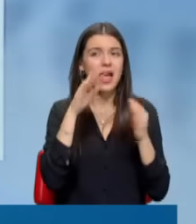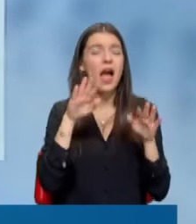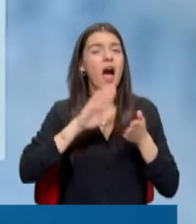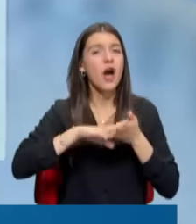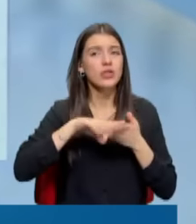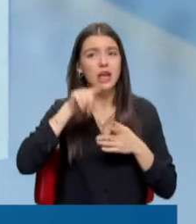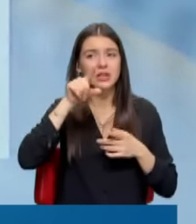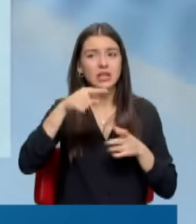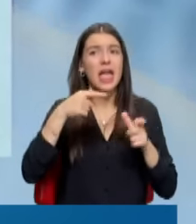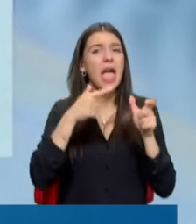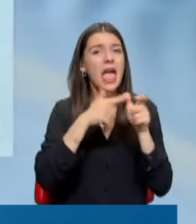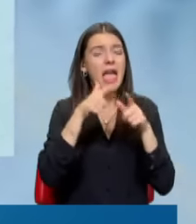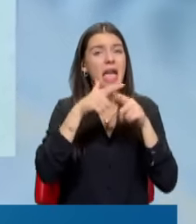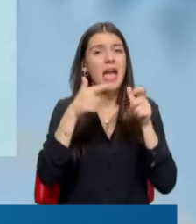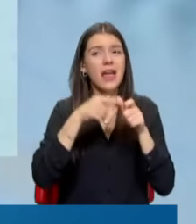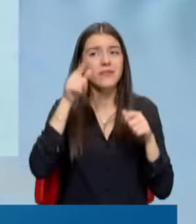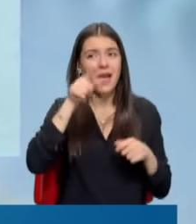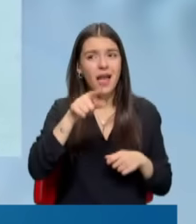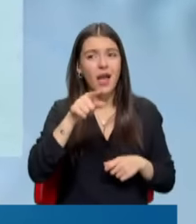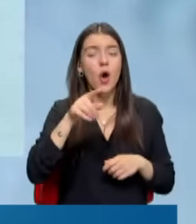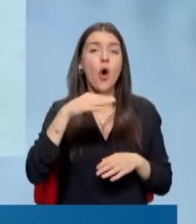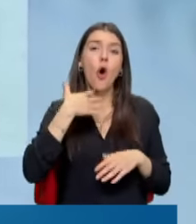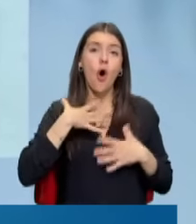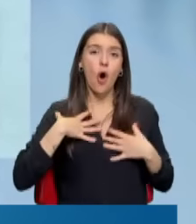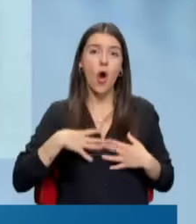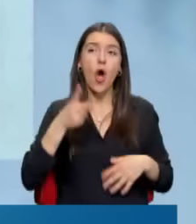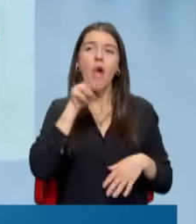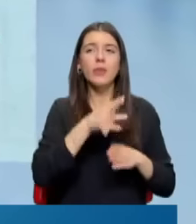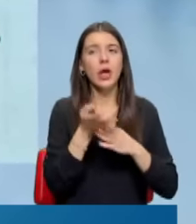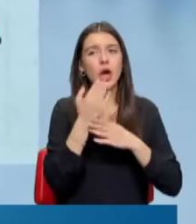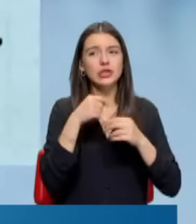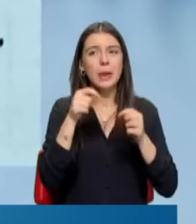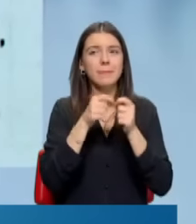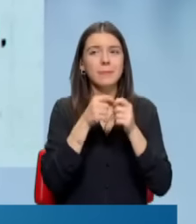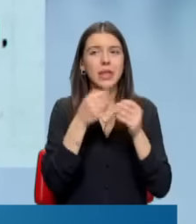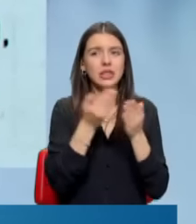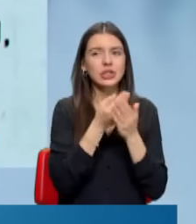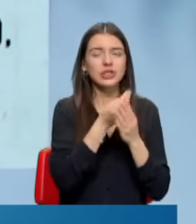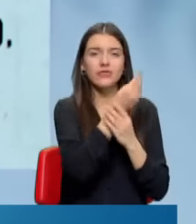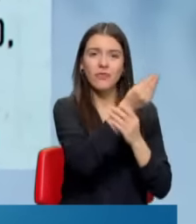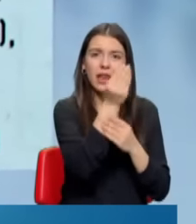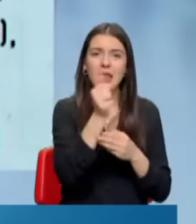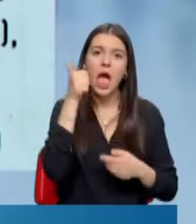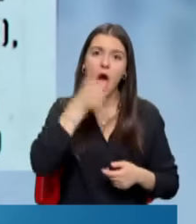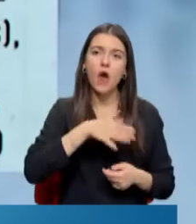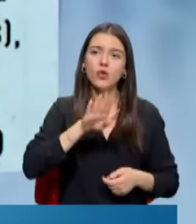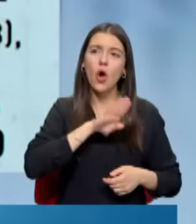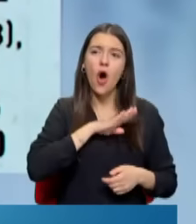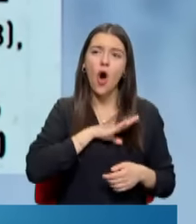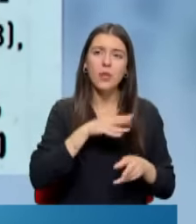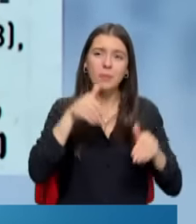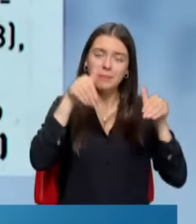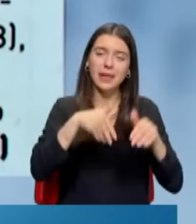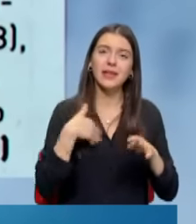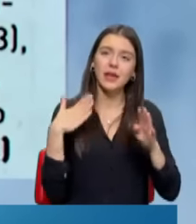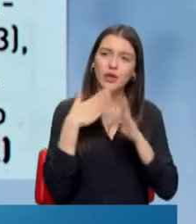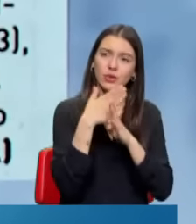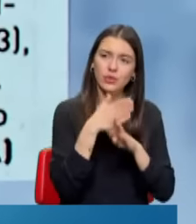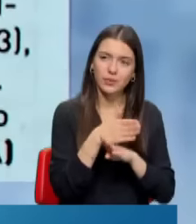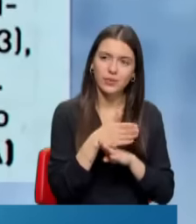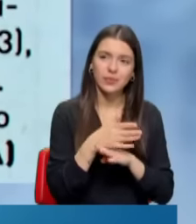arkadaştan Efe Aytekin organlarının ölmeden önce bağışlandığı ortaya çıktı. Her gün oğlunun mezarına giderek ziyaret